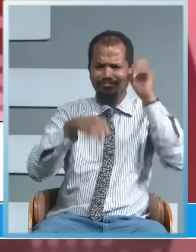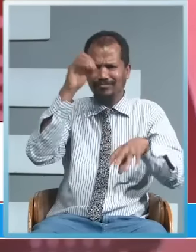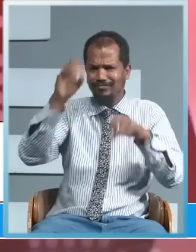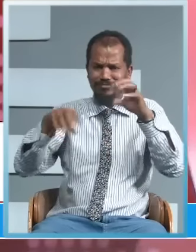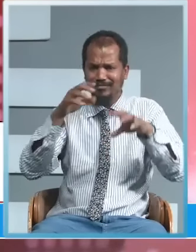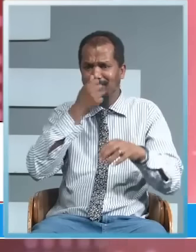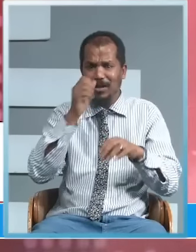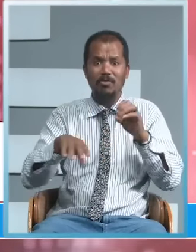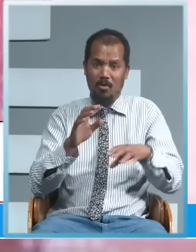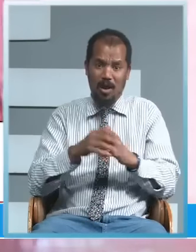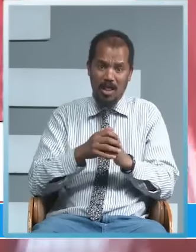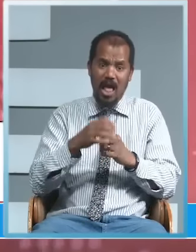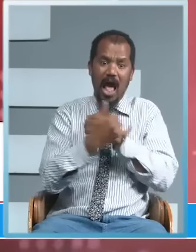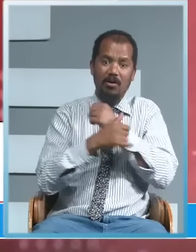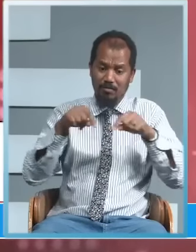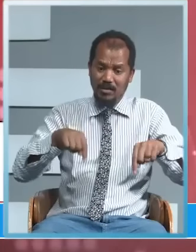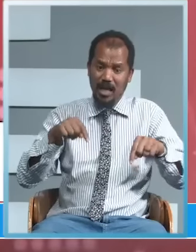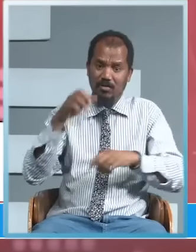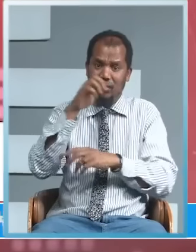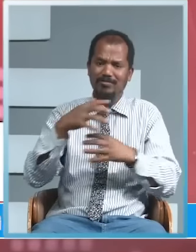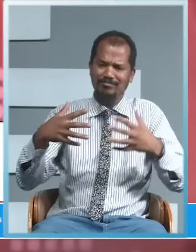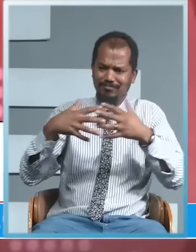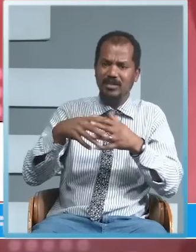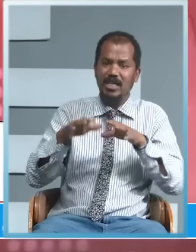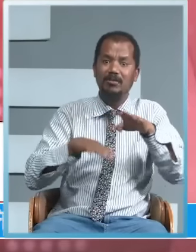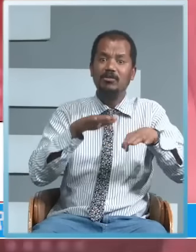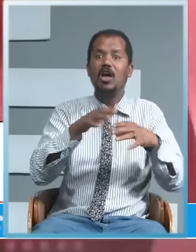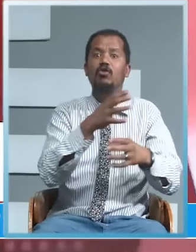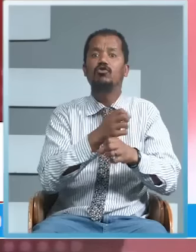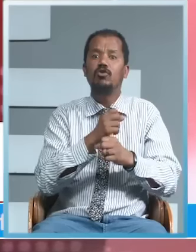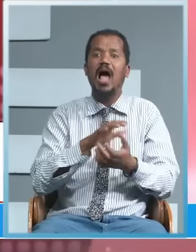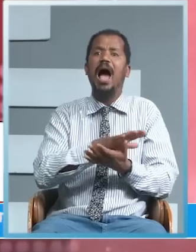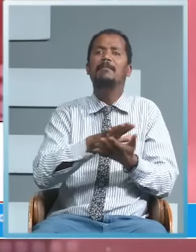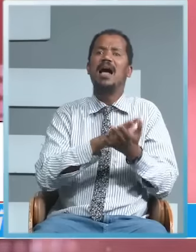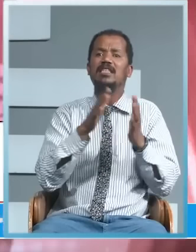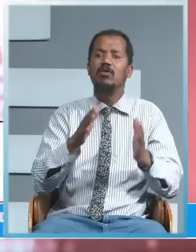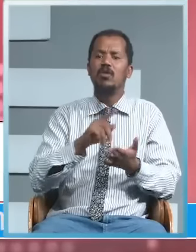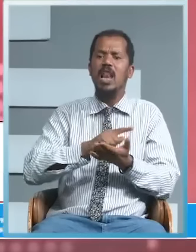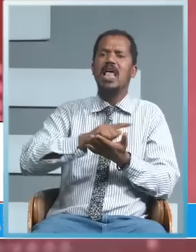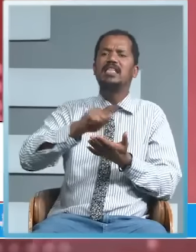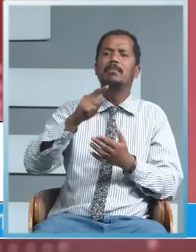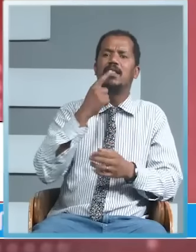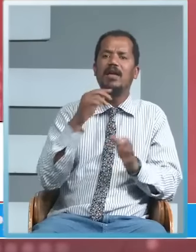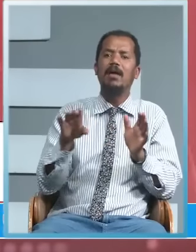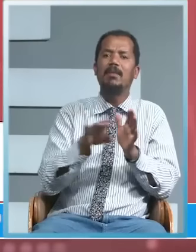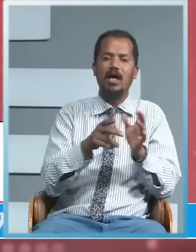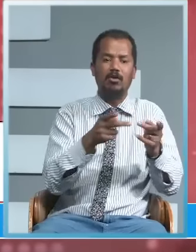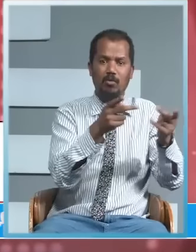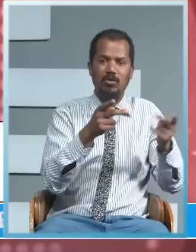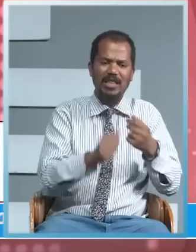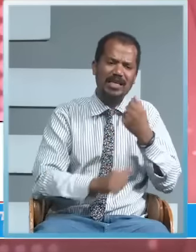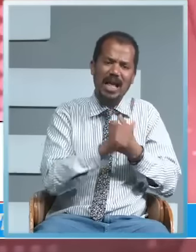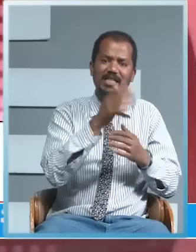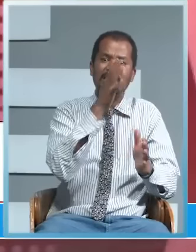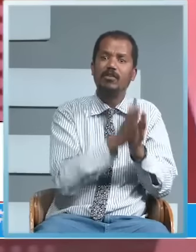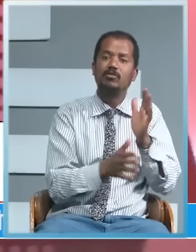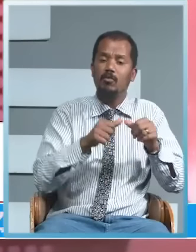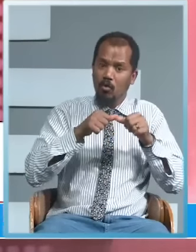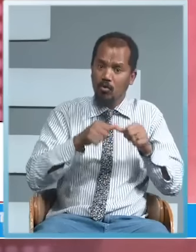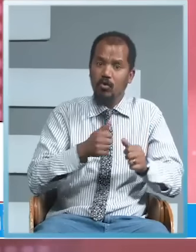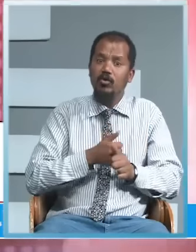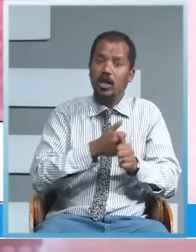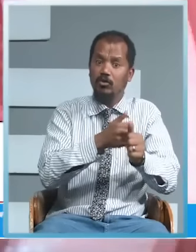መደብደባቸው ተዘግበዋል። ሀገራቱ በዛሬው ዕለት በጥምረት እርምጃ የወሰዱት አማጽያኑ ለሳምንታት በቀይ ባህር ቀጠና ጥቃት ሲፈጽሙ